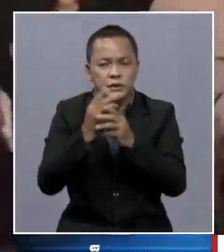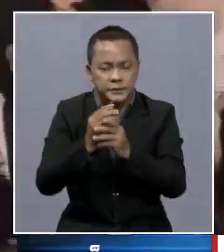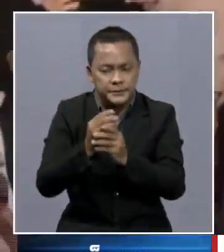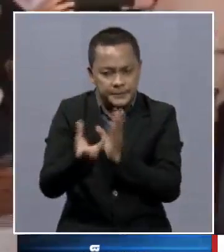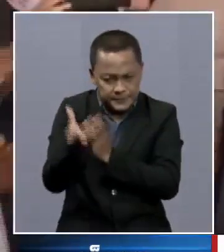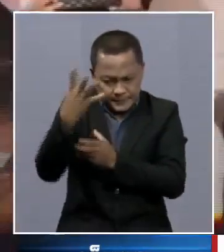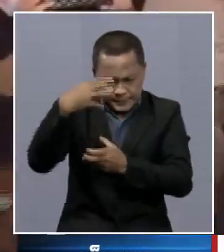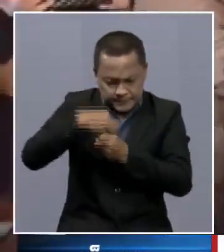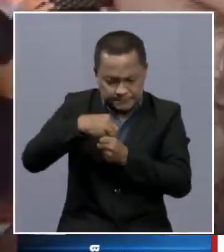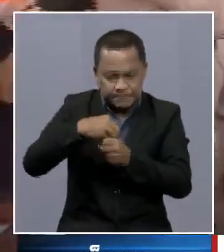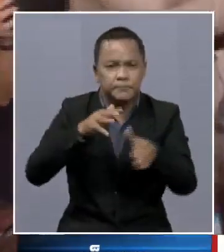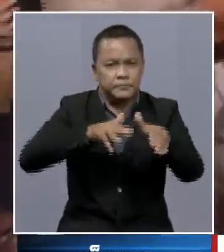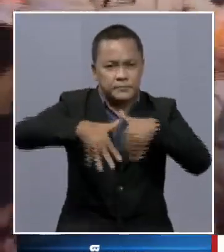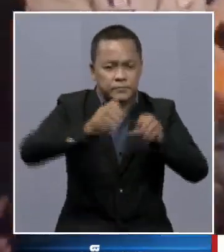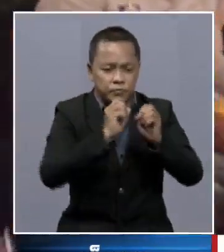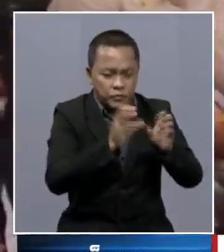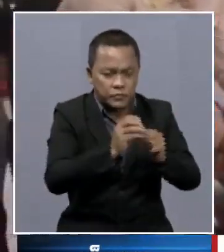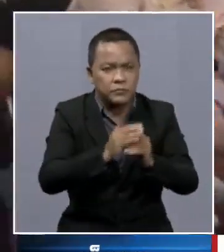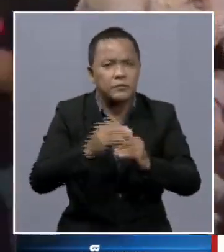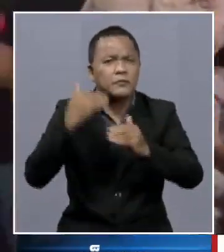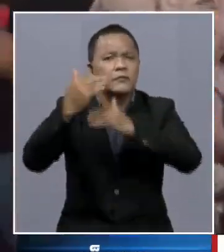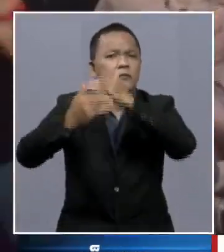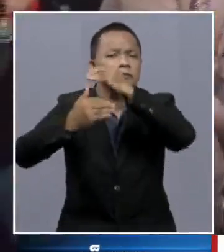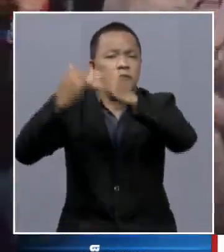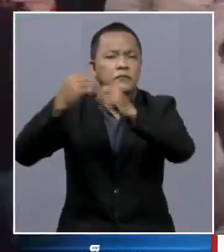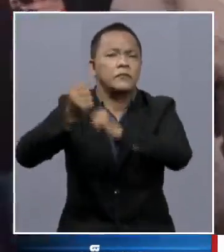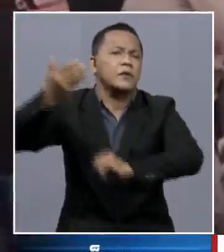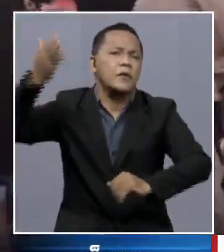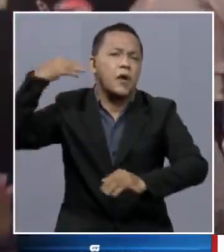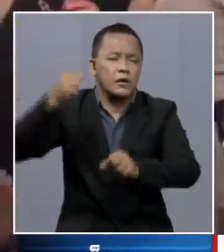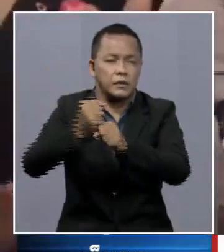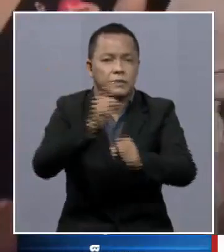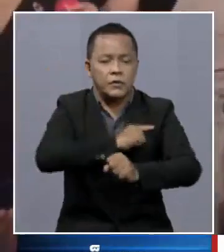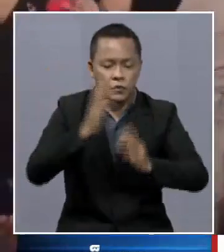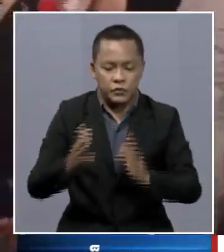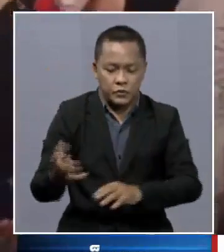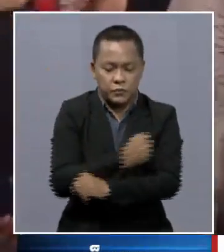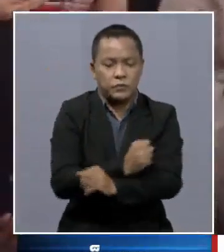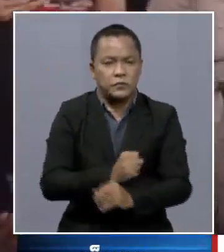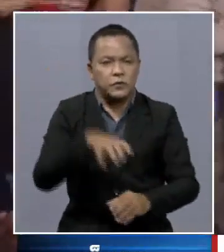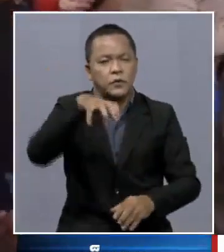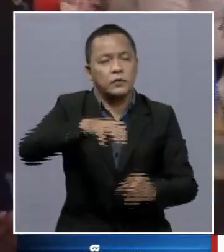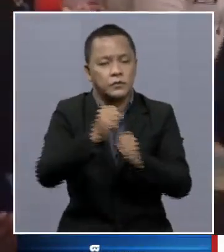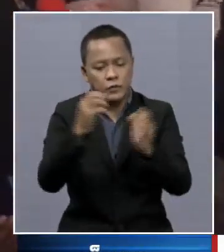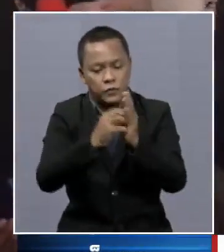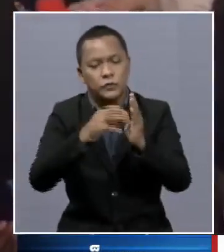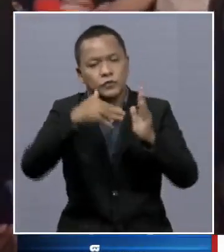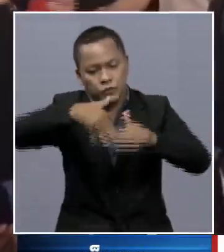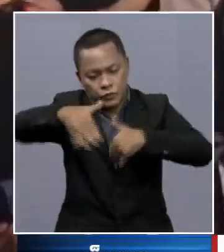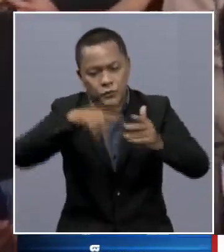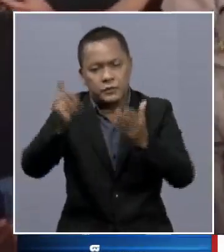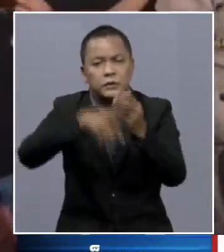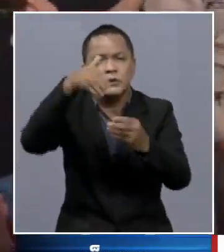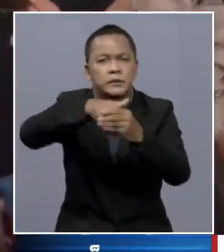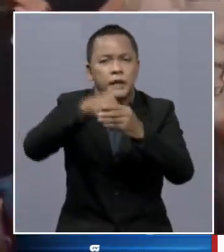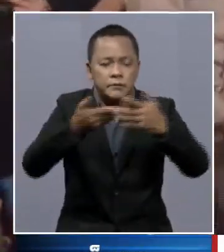ังสำนึกประชาที่ประตายใหกประชาชนนั้นไปไลแล้วทั้งที่ผ่านมาบทบาของนักกเมองโนกลางและนักเมองท้องถินที่มีการเลอก